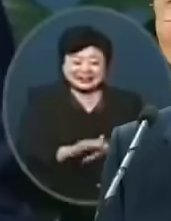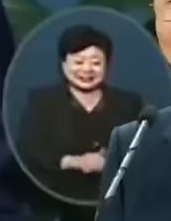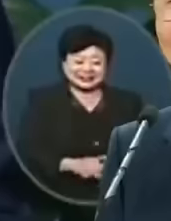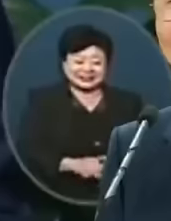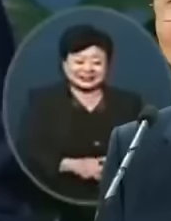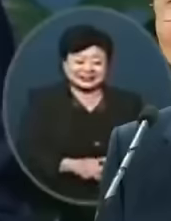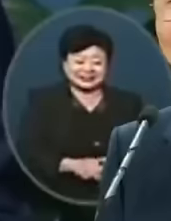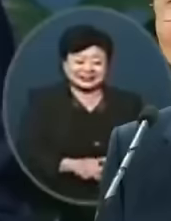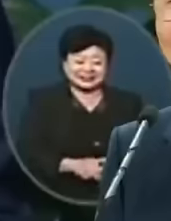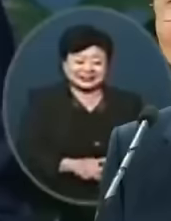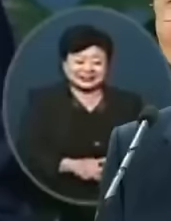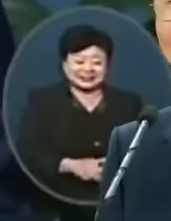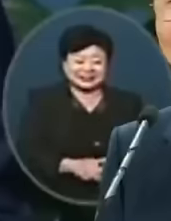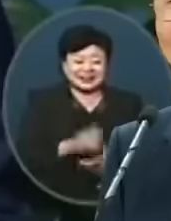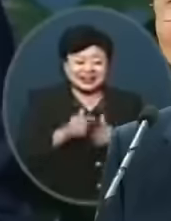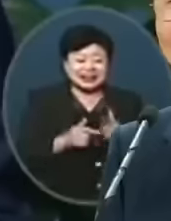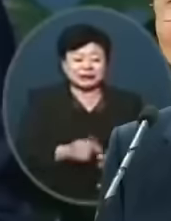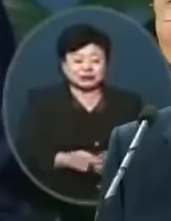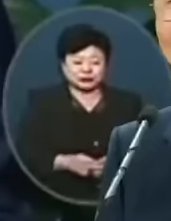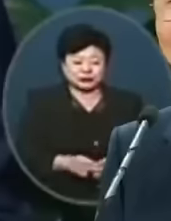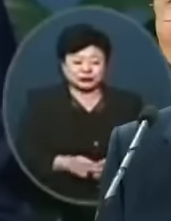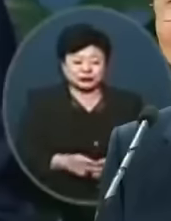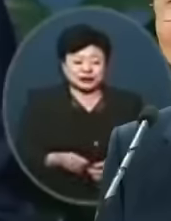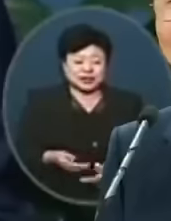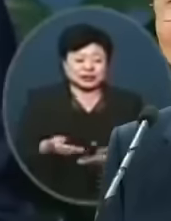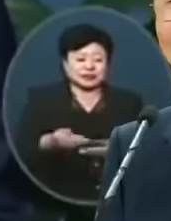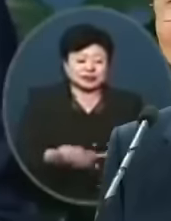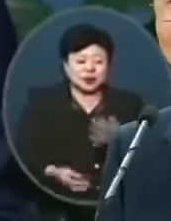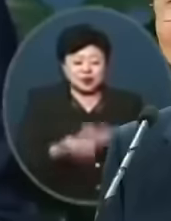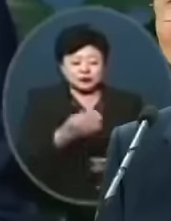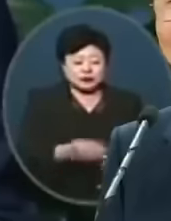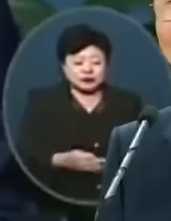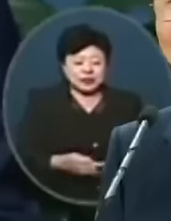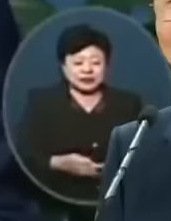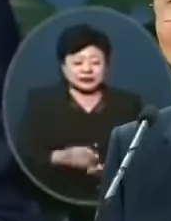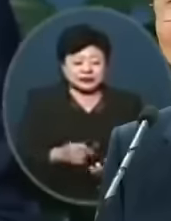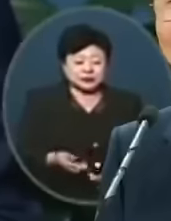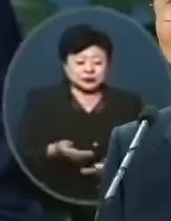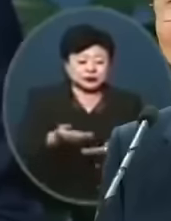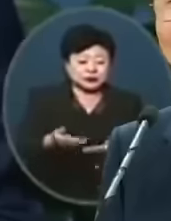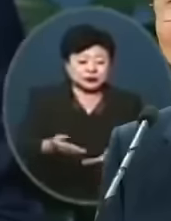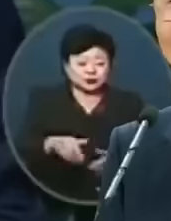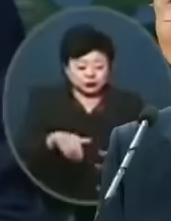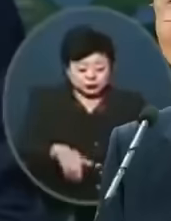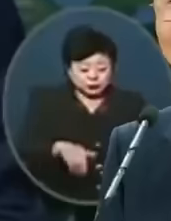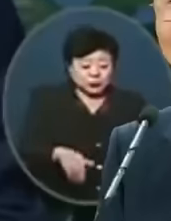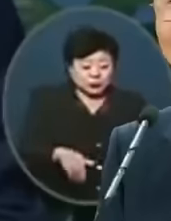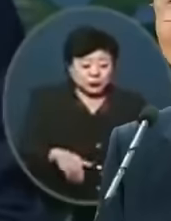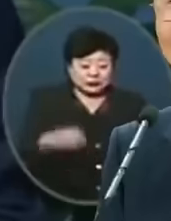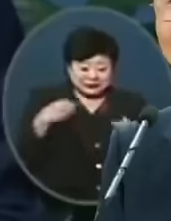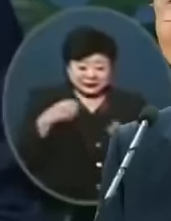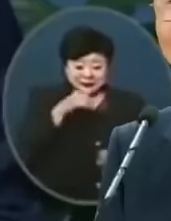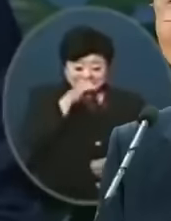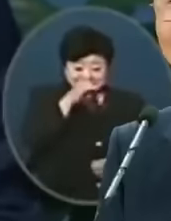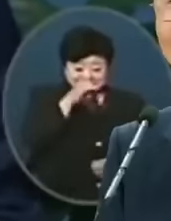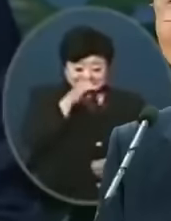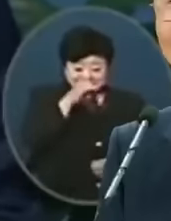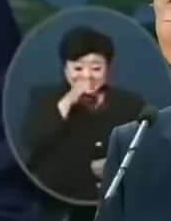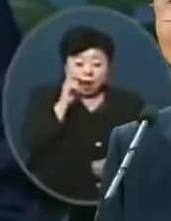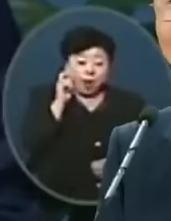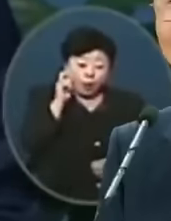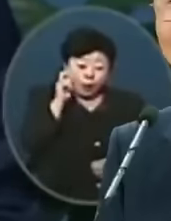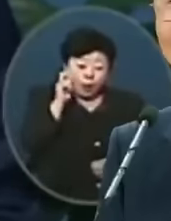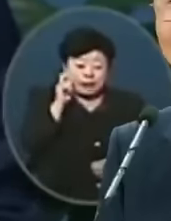나는 장작을 가져오고 땔감을 갖다 나르는 조수 역할을 많이 했습니다. 그런데 우리